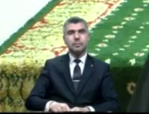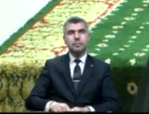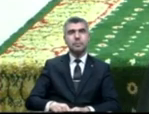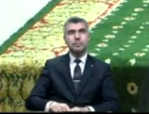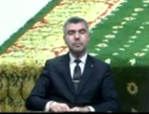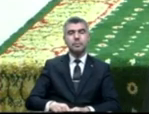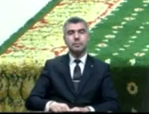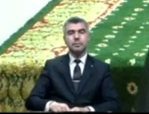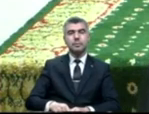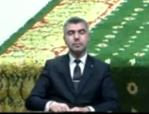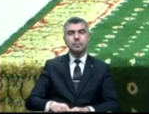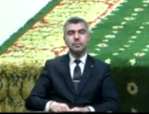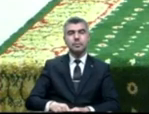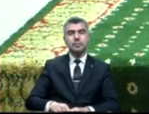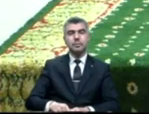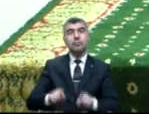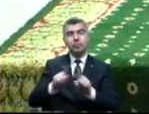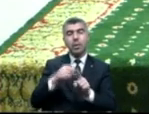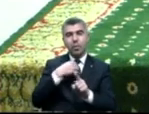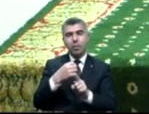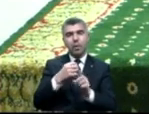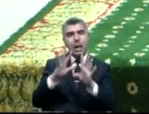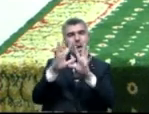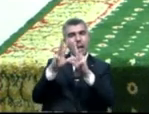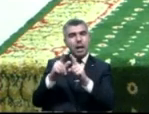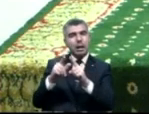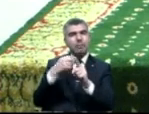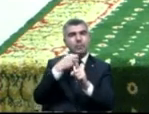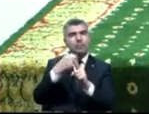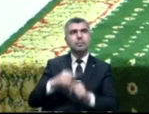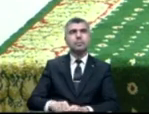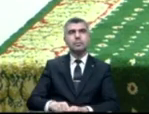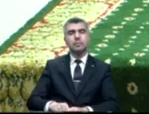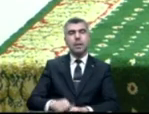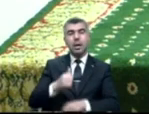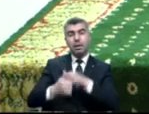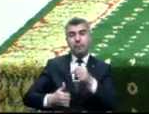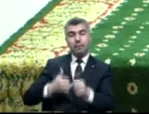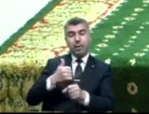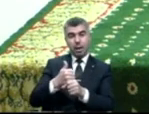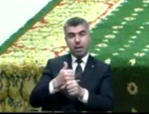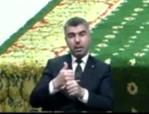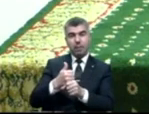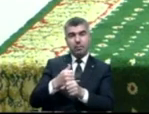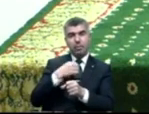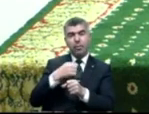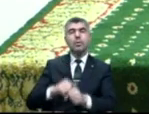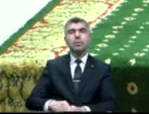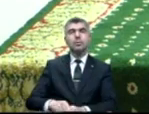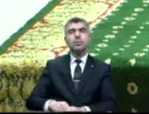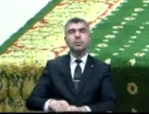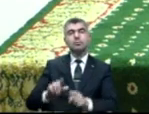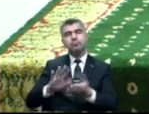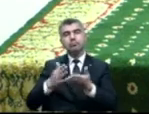المحترمون، فبدا غير باش نعطي لكم واحد الرقم، يعني هذه السنة إن شاء الله والسنة الماضية